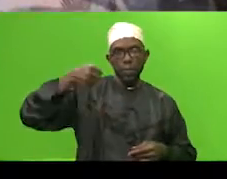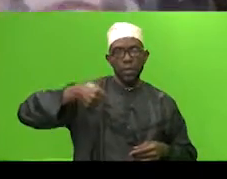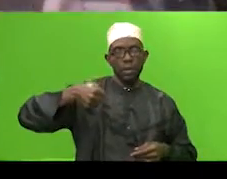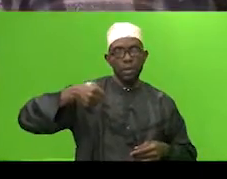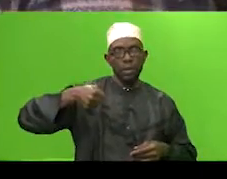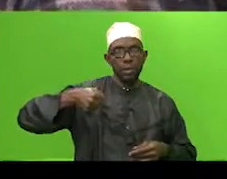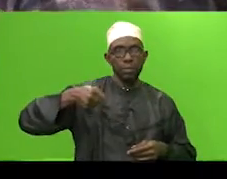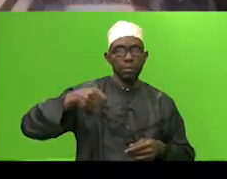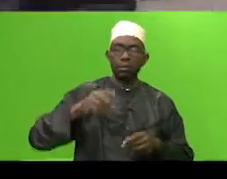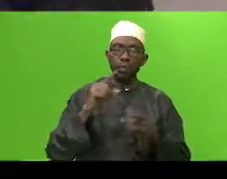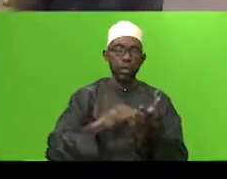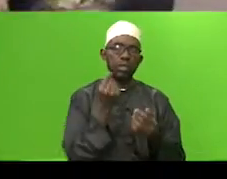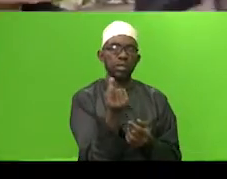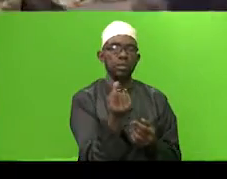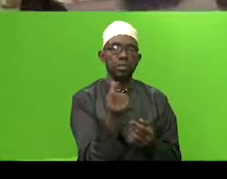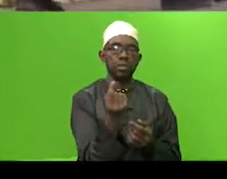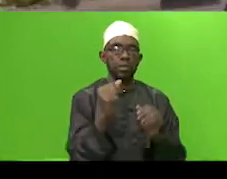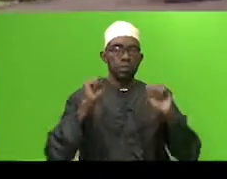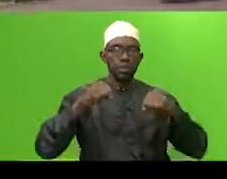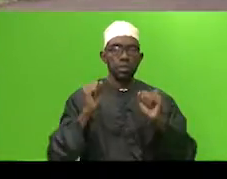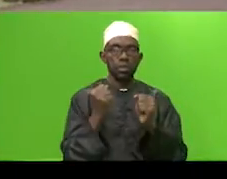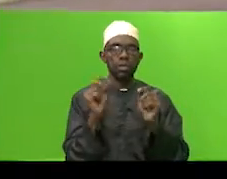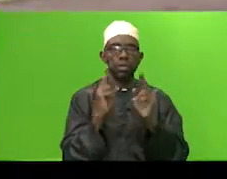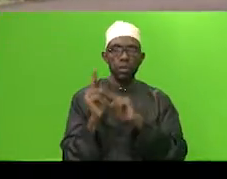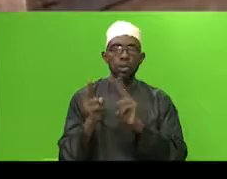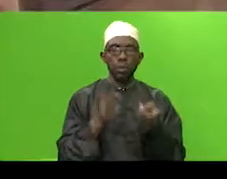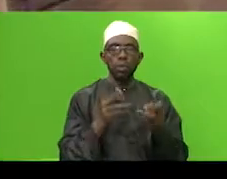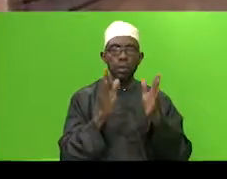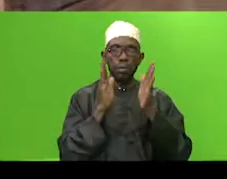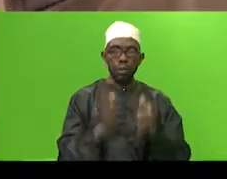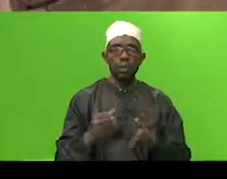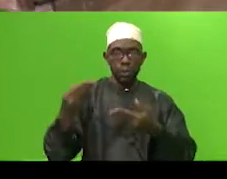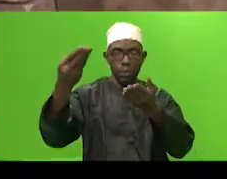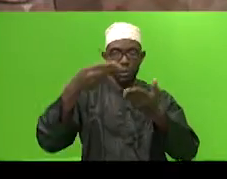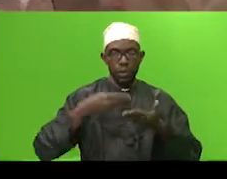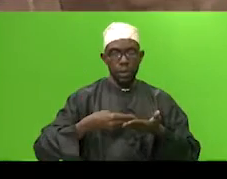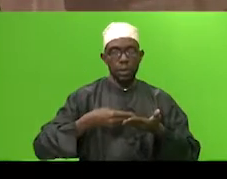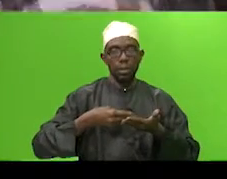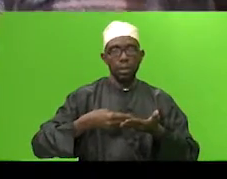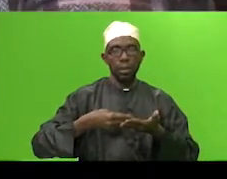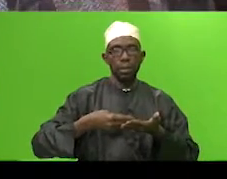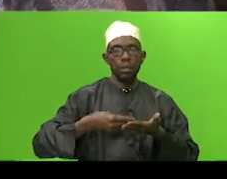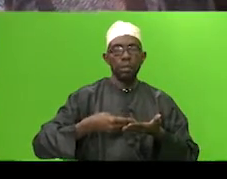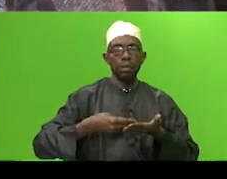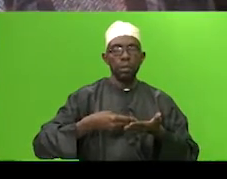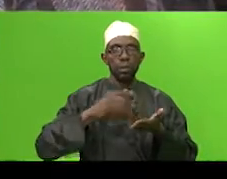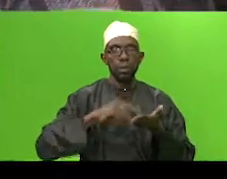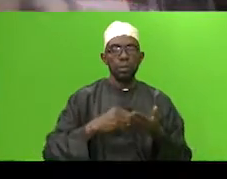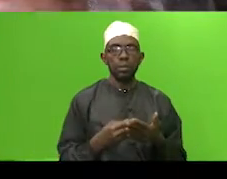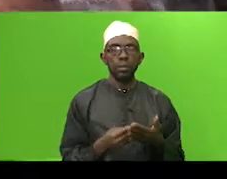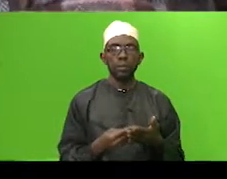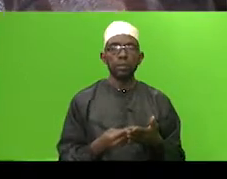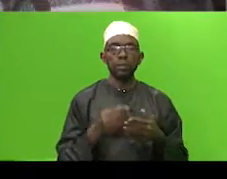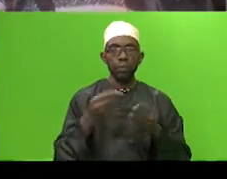hizi kitu ya bei rahisi. Ni mwananchi kama ni mwananchi ule wa chini anaweza fanya nini kwa afford kununua?